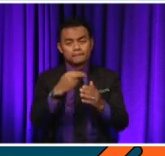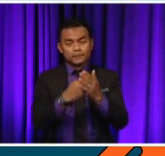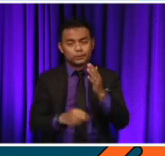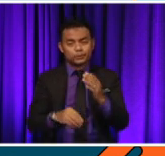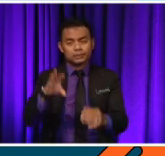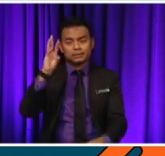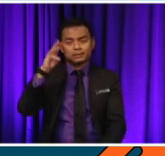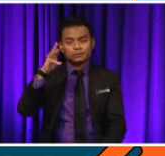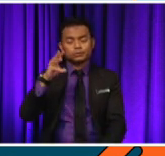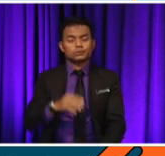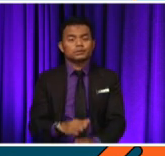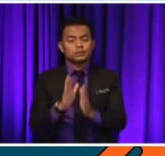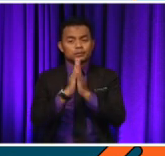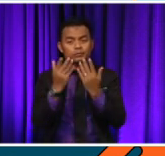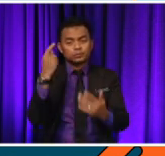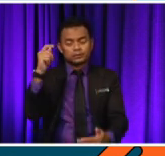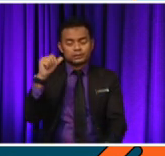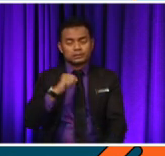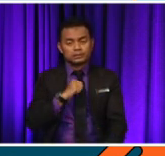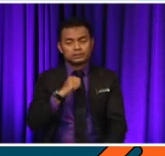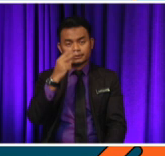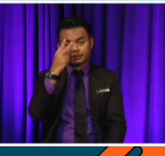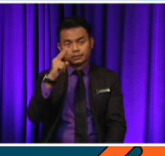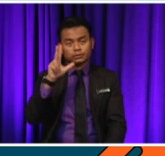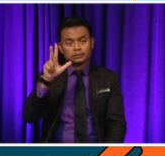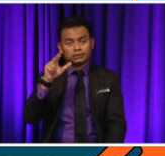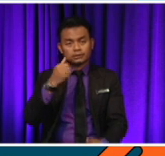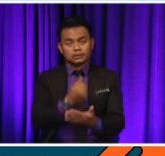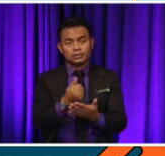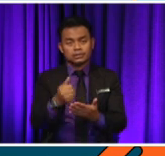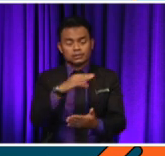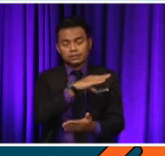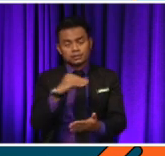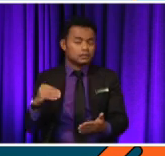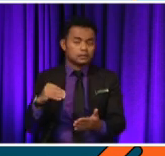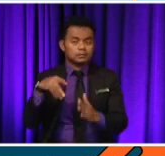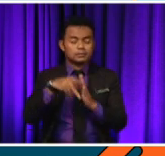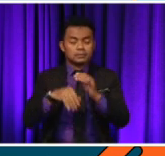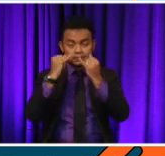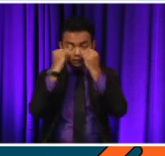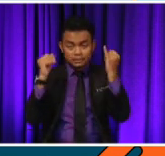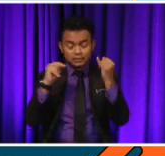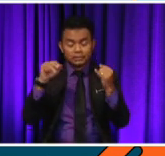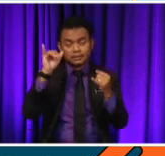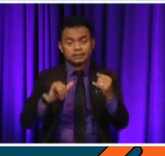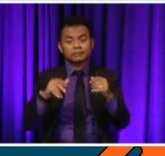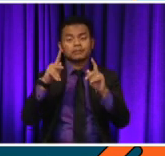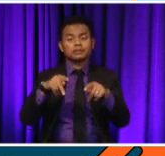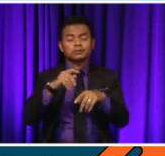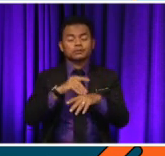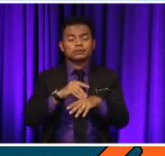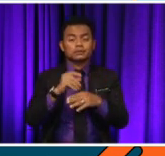masing-masing khususnya anak-anak perancangan tiga alat dan penjelasan perlu diterangkan perlu ditulis dalam cerita jawaban